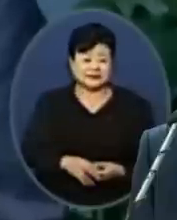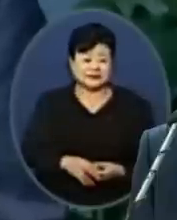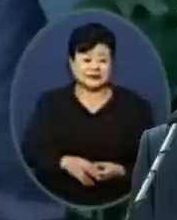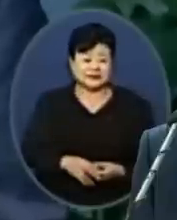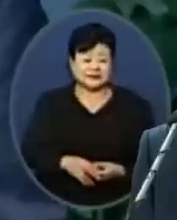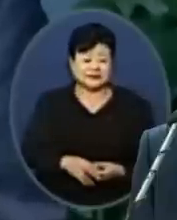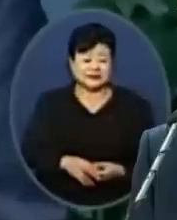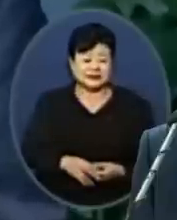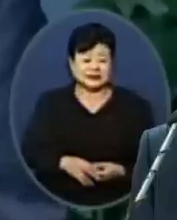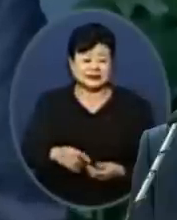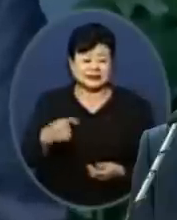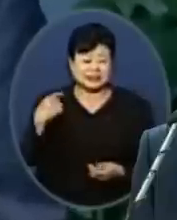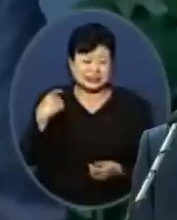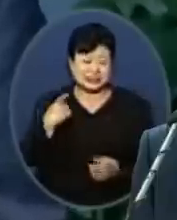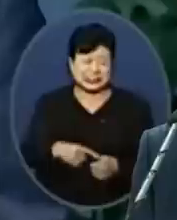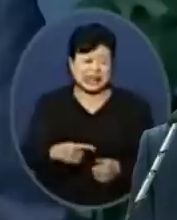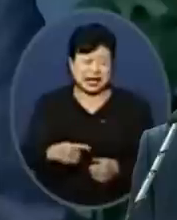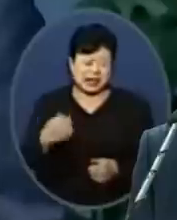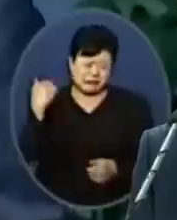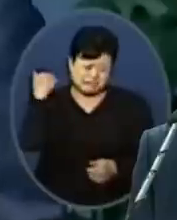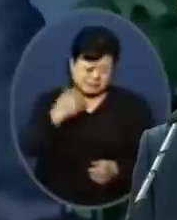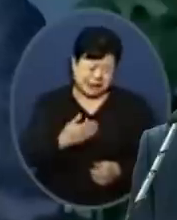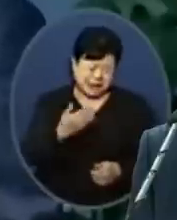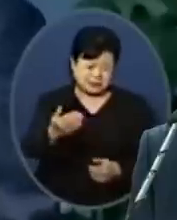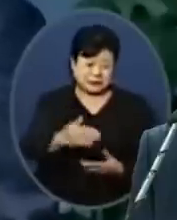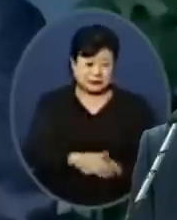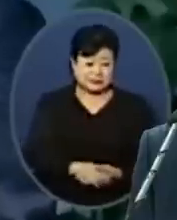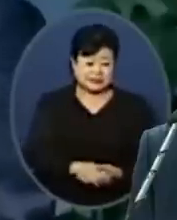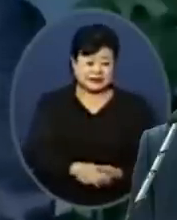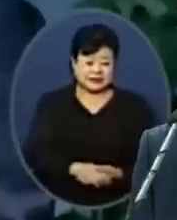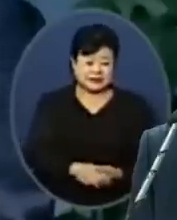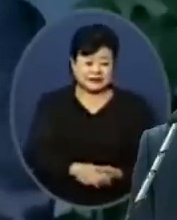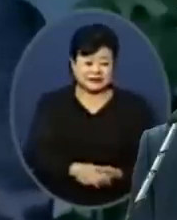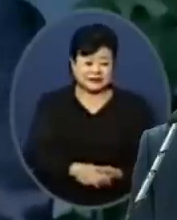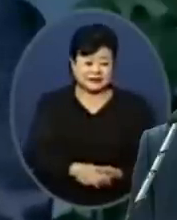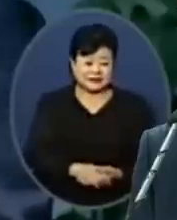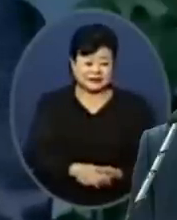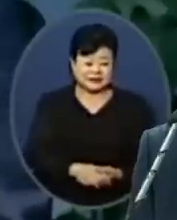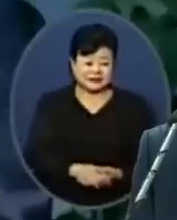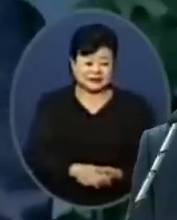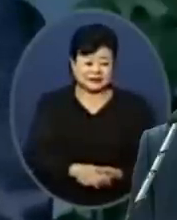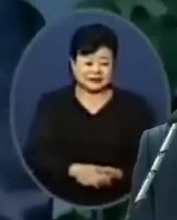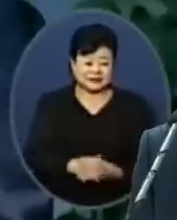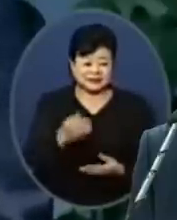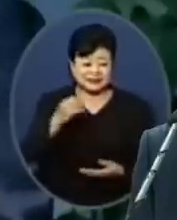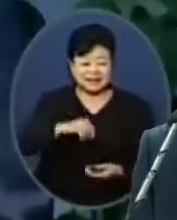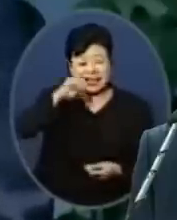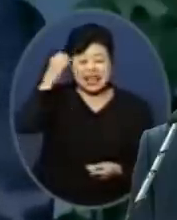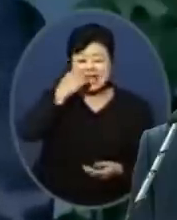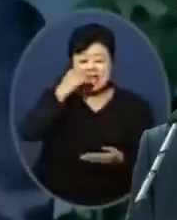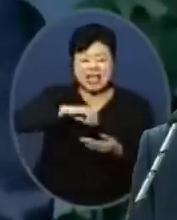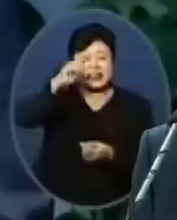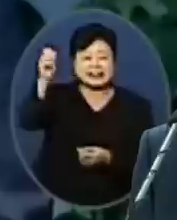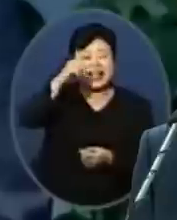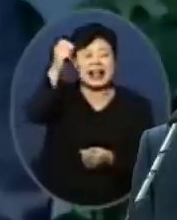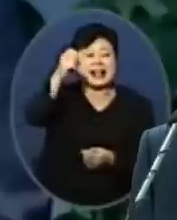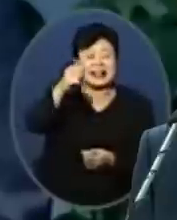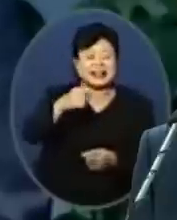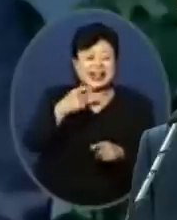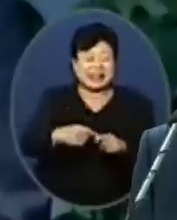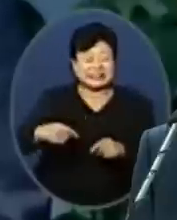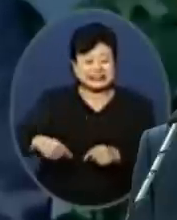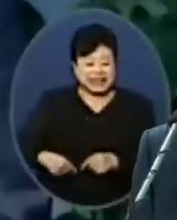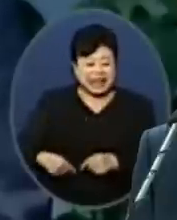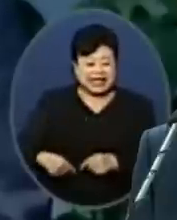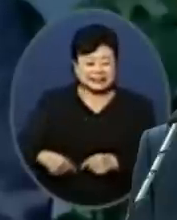내 한 칼에 너 모가지를 잘라버리겠다. 거의 다윗은 뭐라고 말하니까 너는 칼과